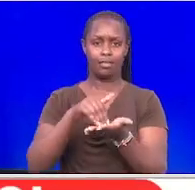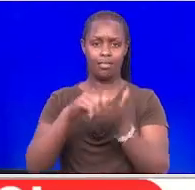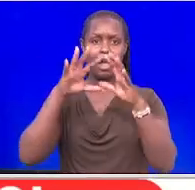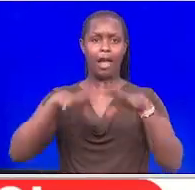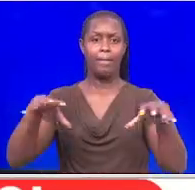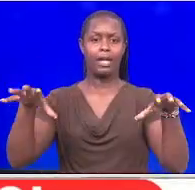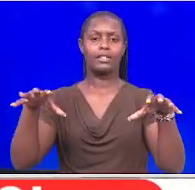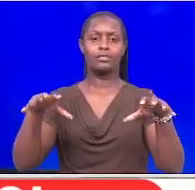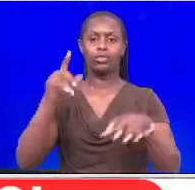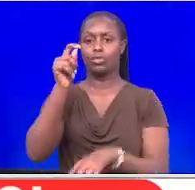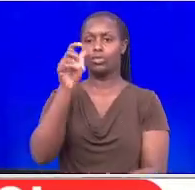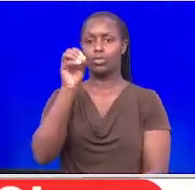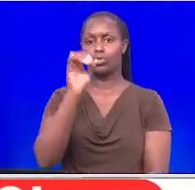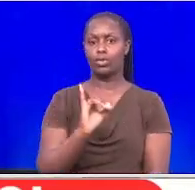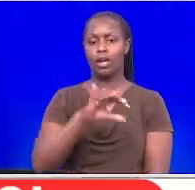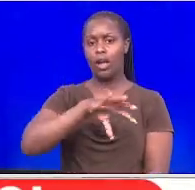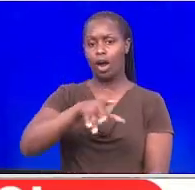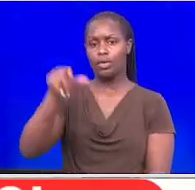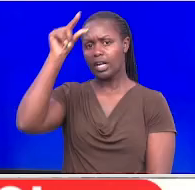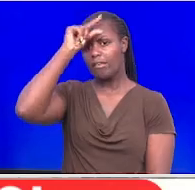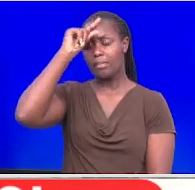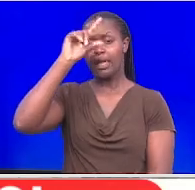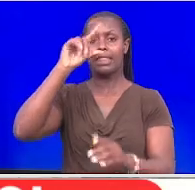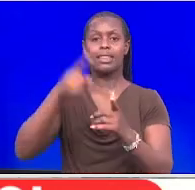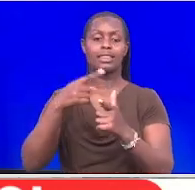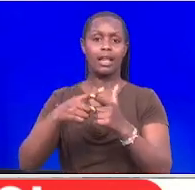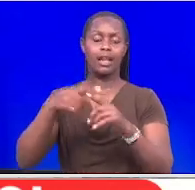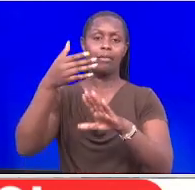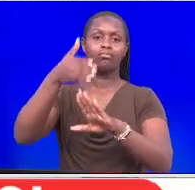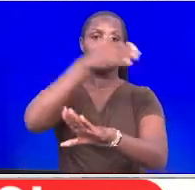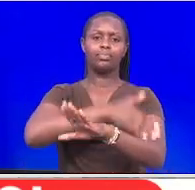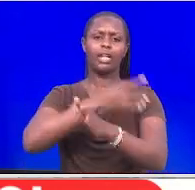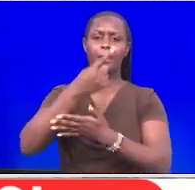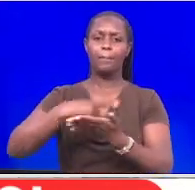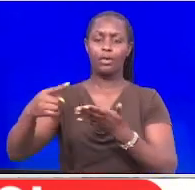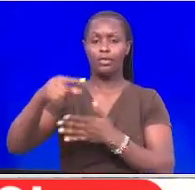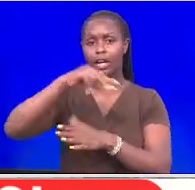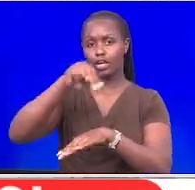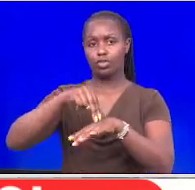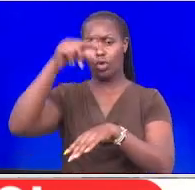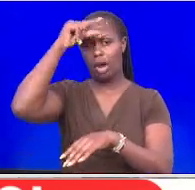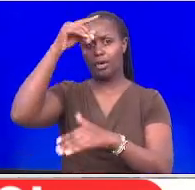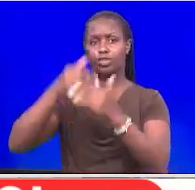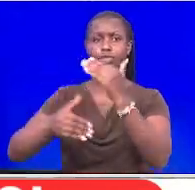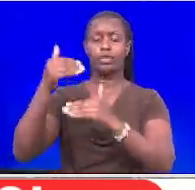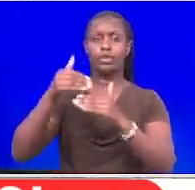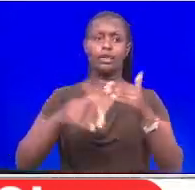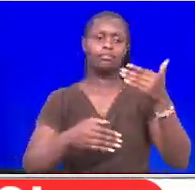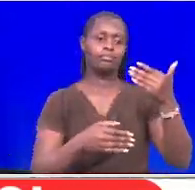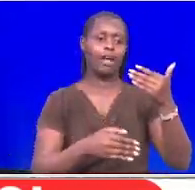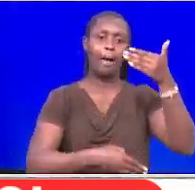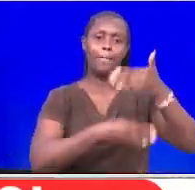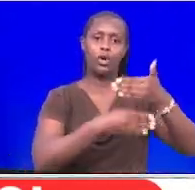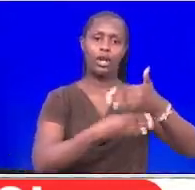Toi. Serikali ya kaunti ya Nairobi baadaye ilipitisha sheria ya kushinikiza serikali ya kitaifa kujenga uta katika soko la